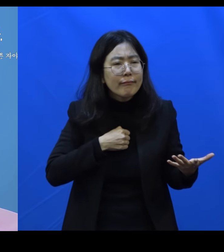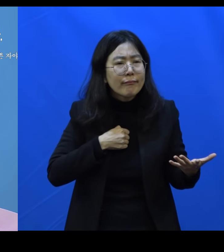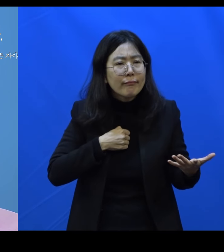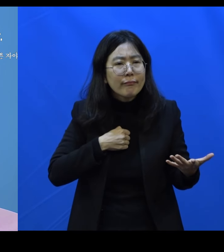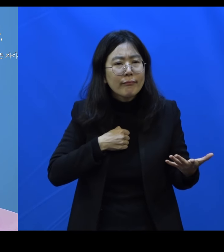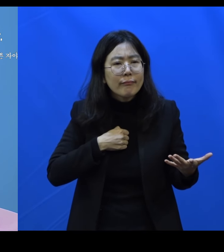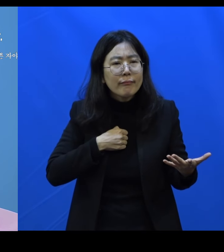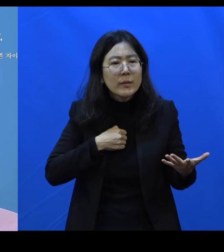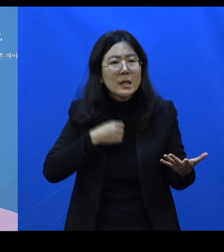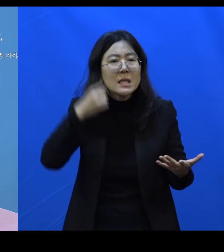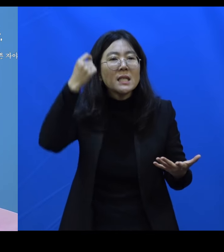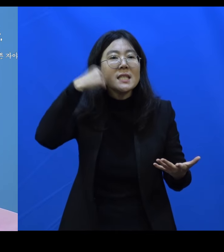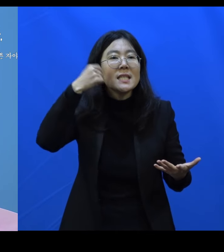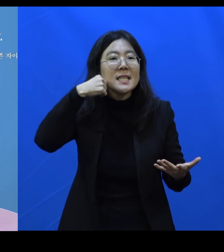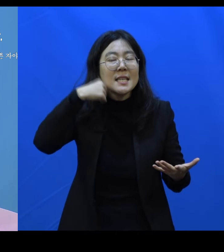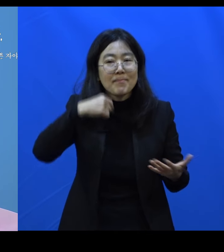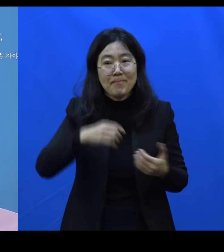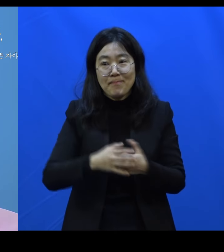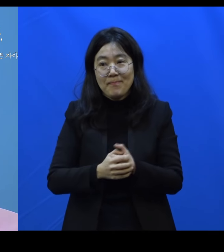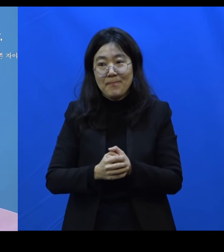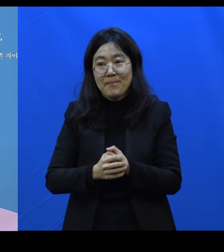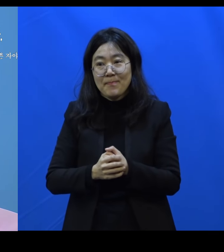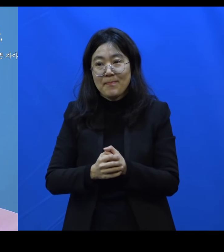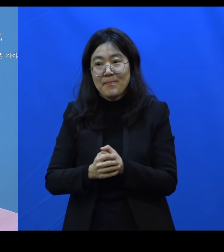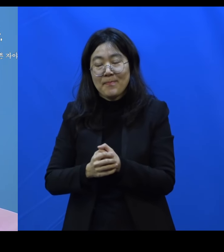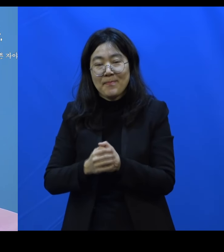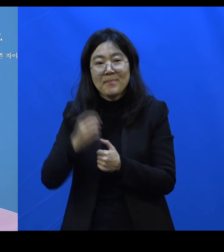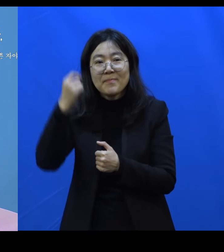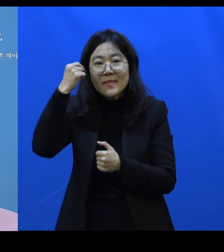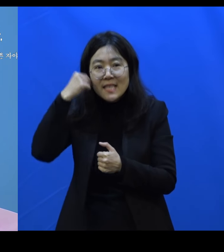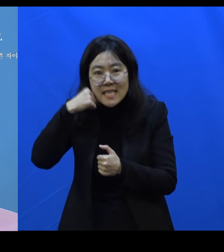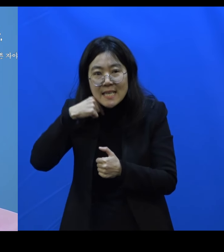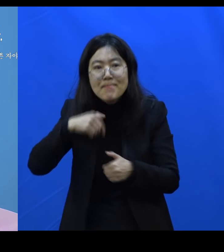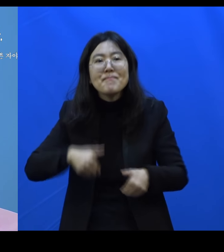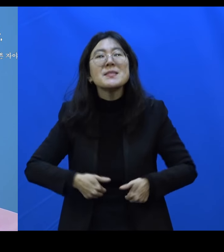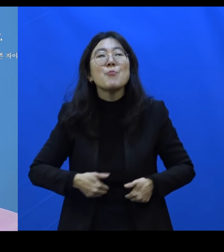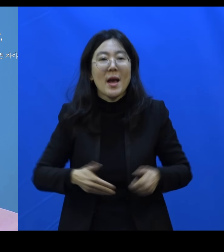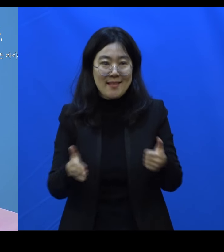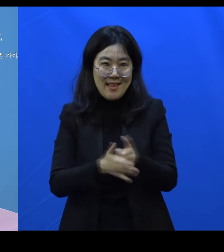자, 이게 사랑하는 사람들 사이에서 일어나는 일입니다. 일시적 부재.